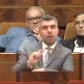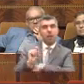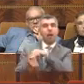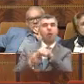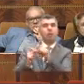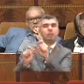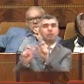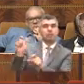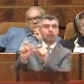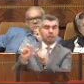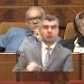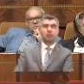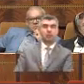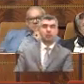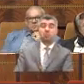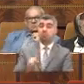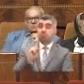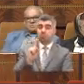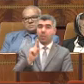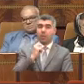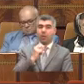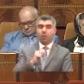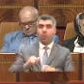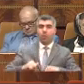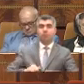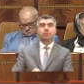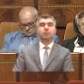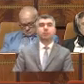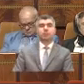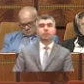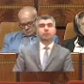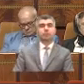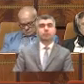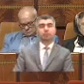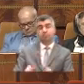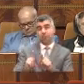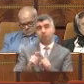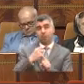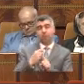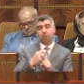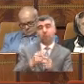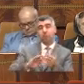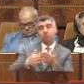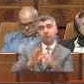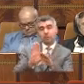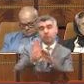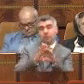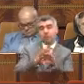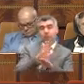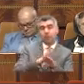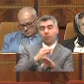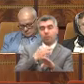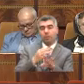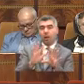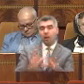القروي. ولكن سيد الوزير، نطالبكم وندعوكم من الابتعاد عن